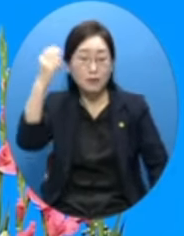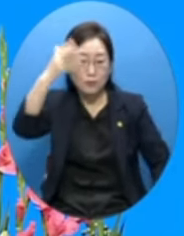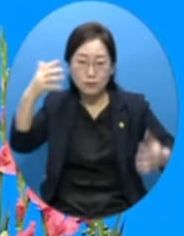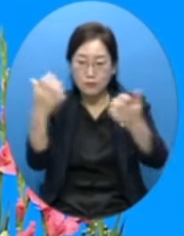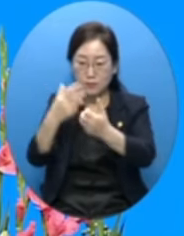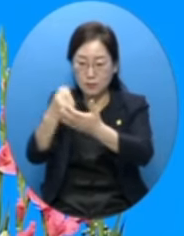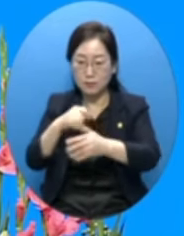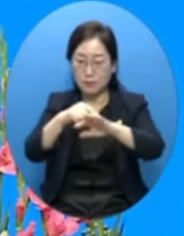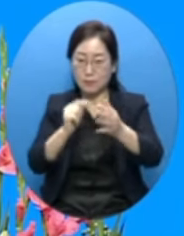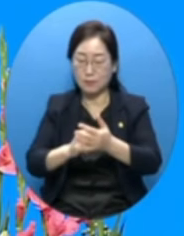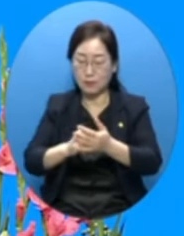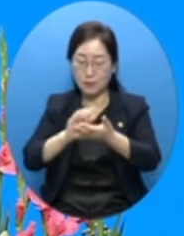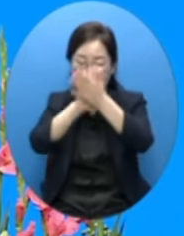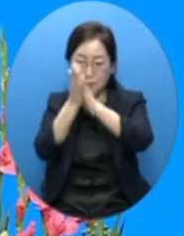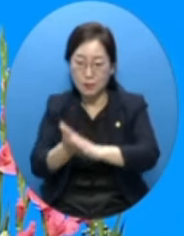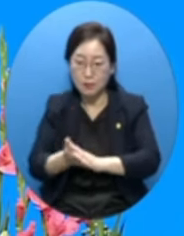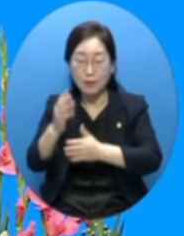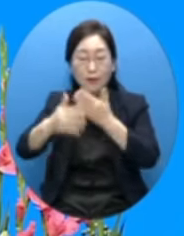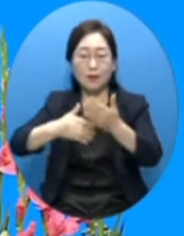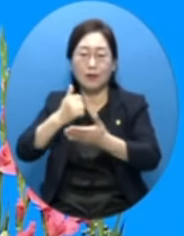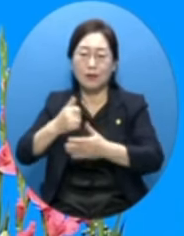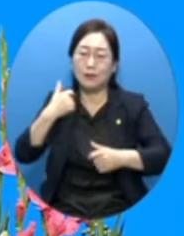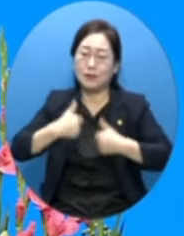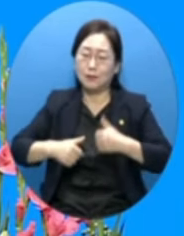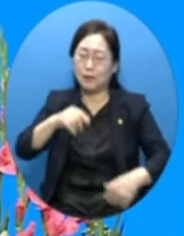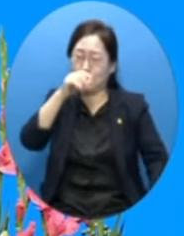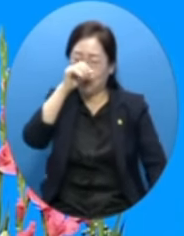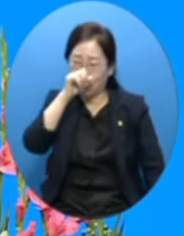마음의 변화를 받아서 하나님이 기뻐하시고